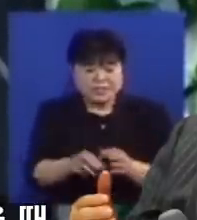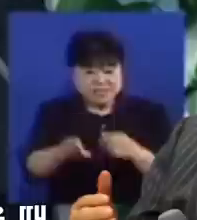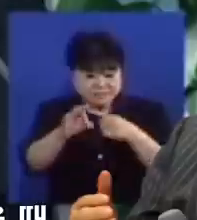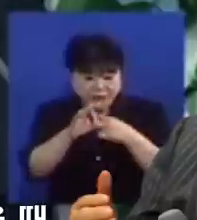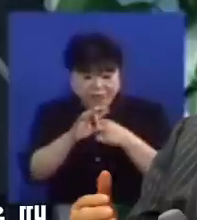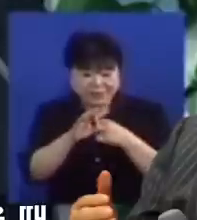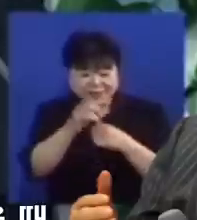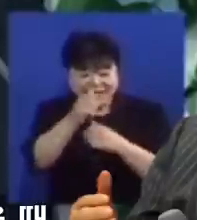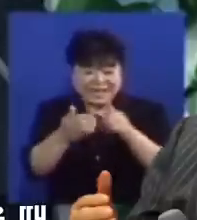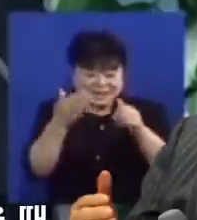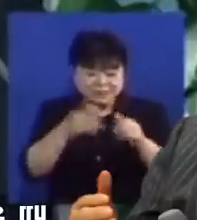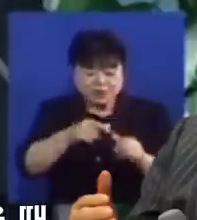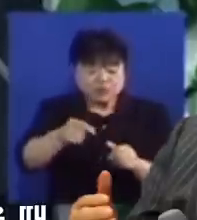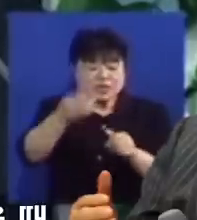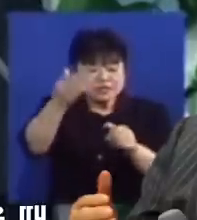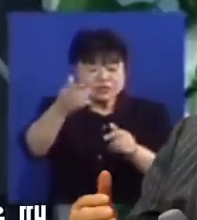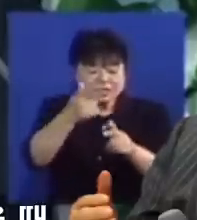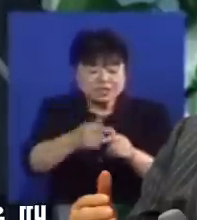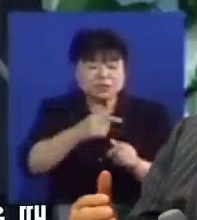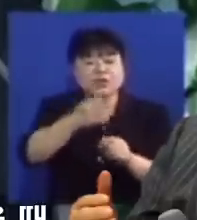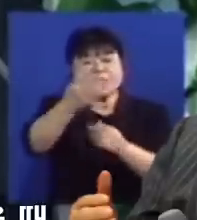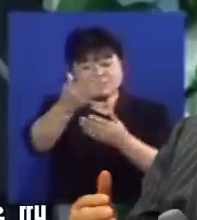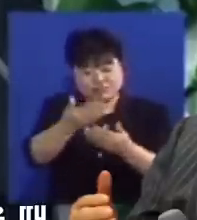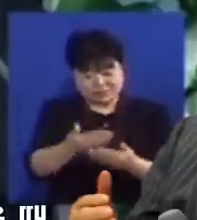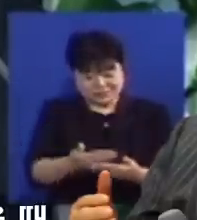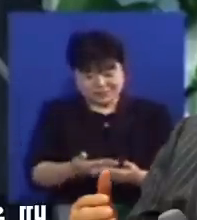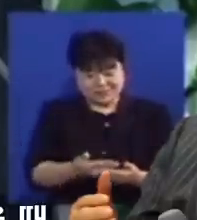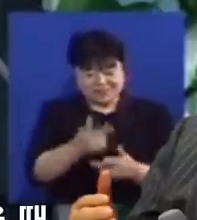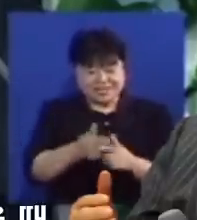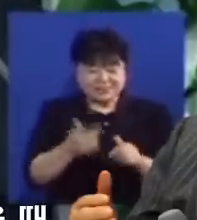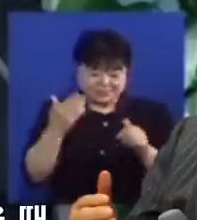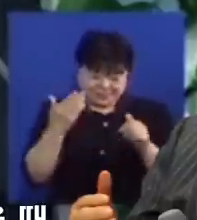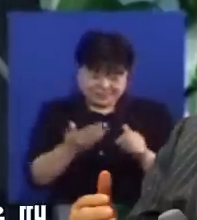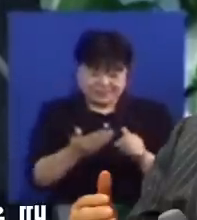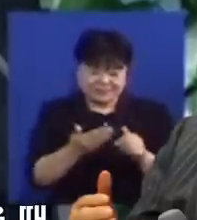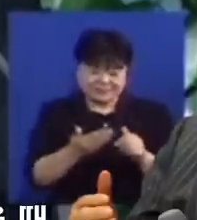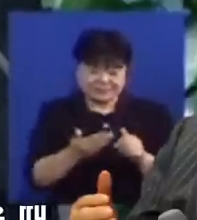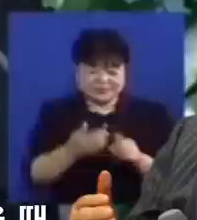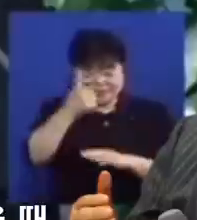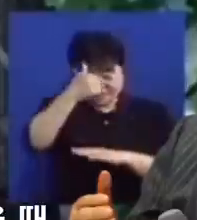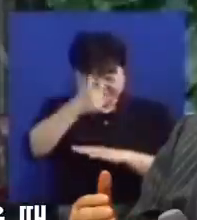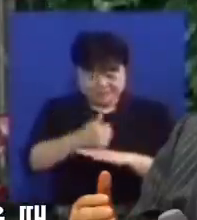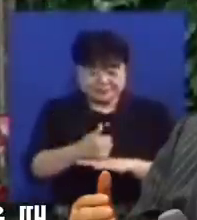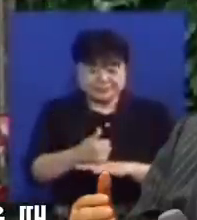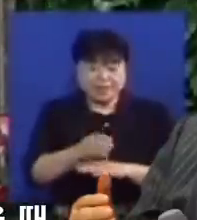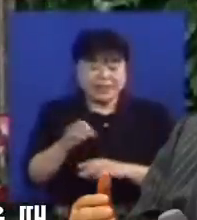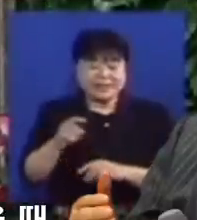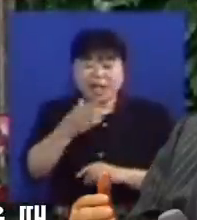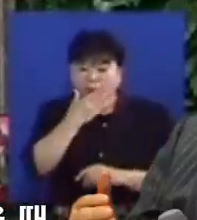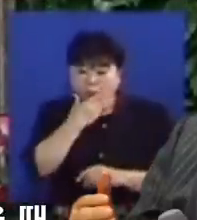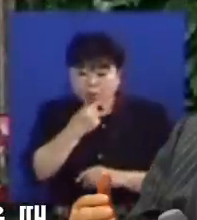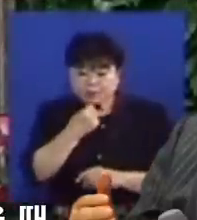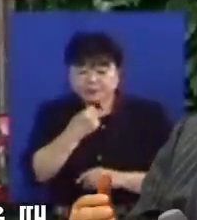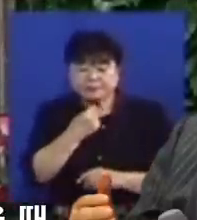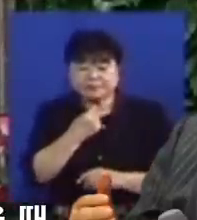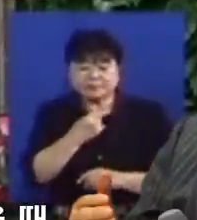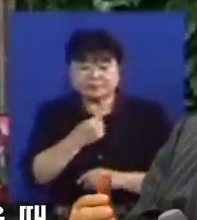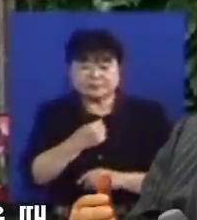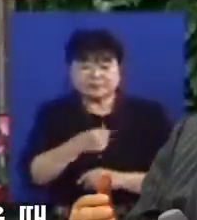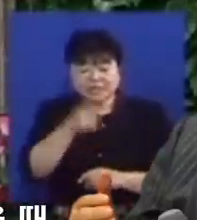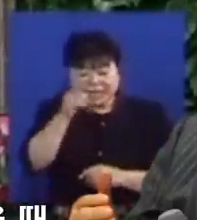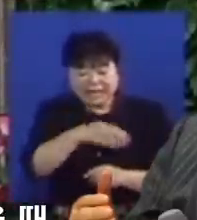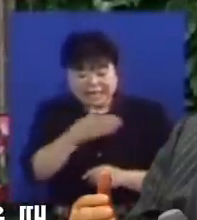하면 하나님이 구원하기 위해 예수님을 보내주셨는데, 예수께서 마태복음 4장 23절에 보면 온